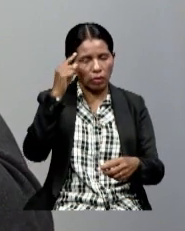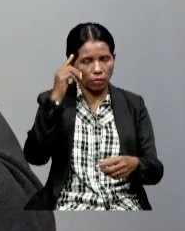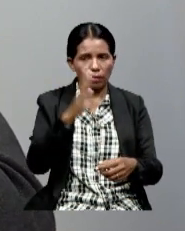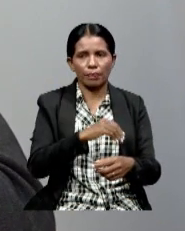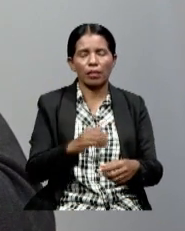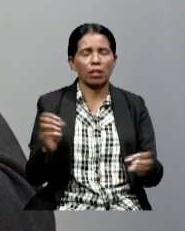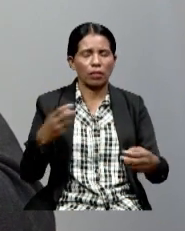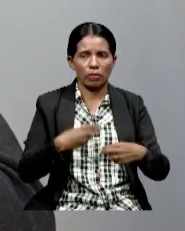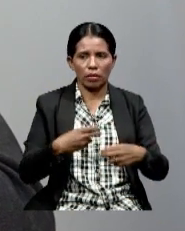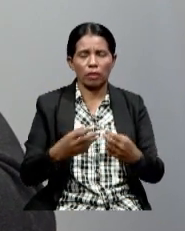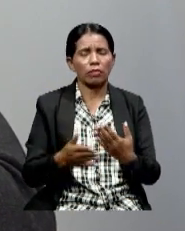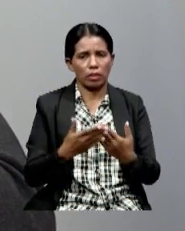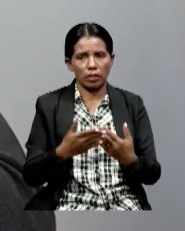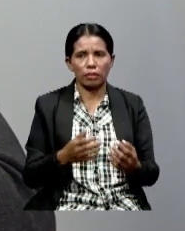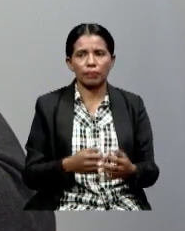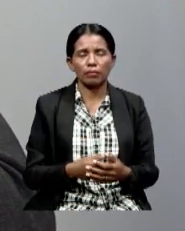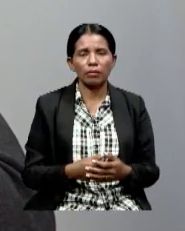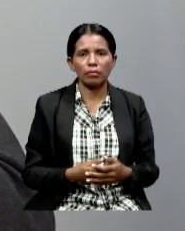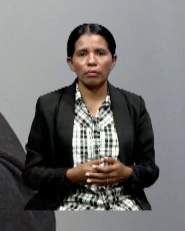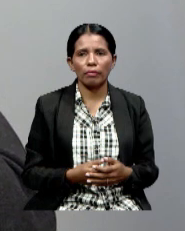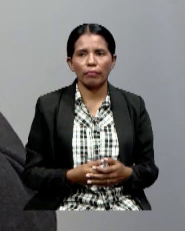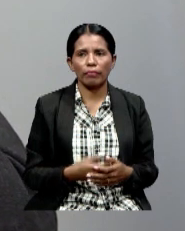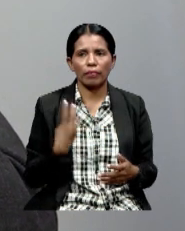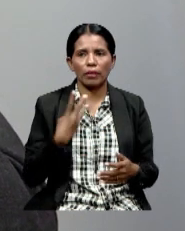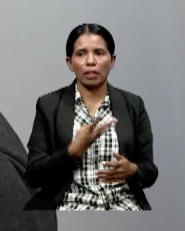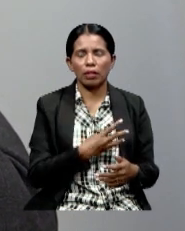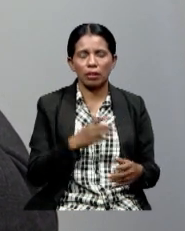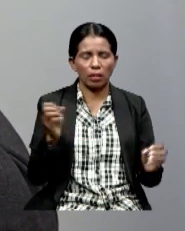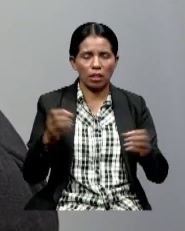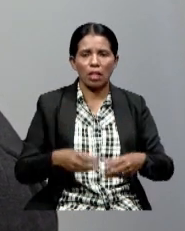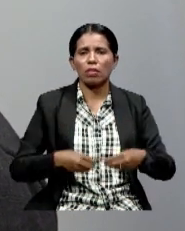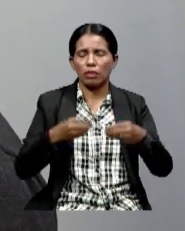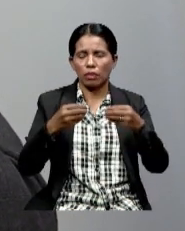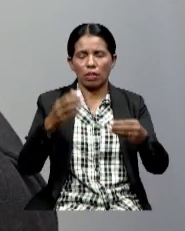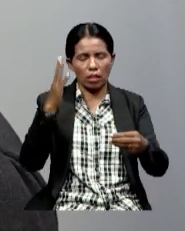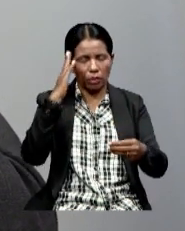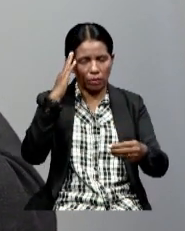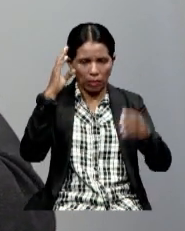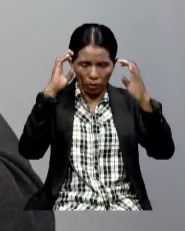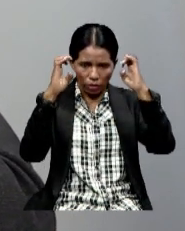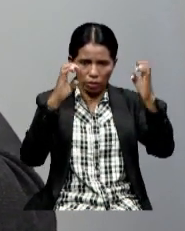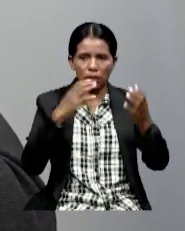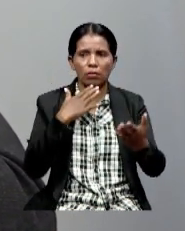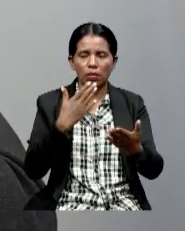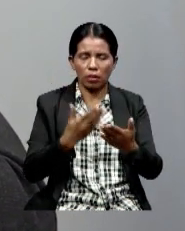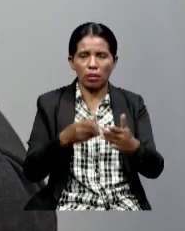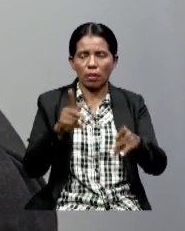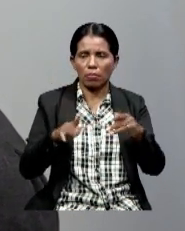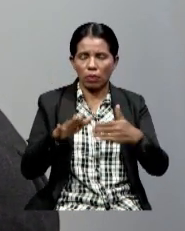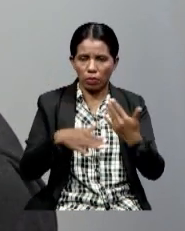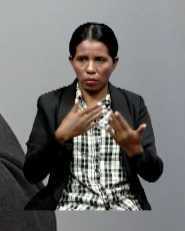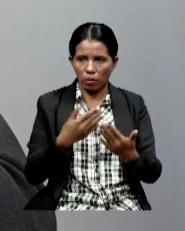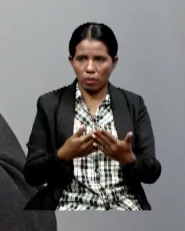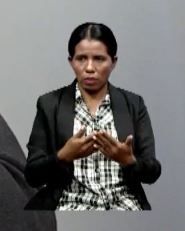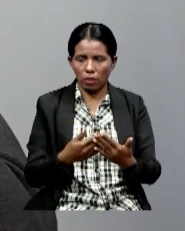bukan tadi mah lah. Itu lah konsegi konvensi ke fo edukasi ke dia kuba itu nih populasi mau di